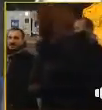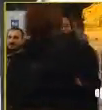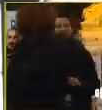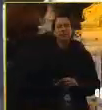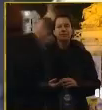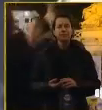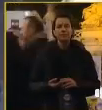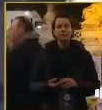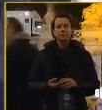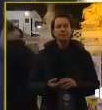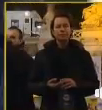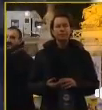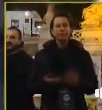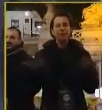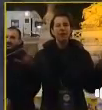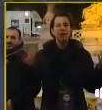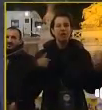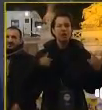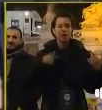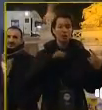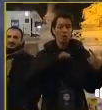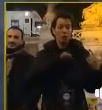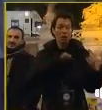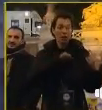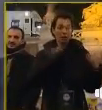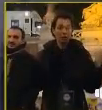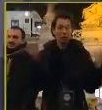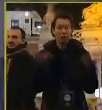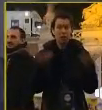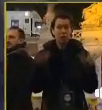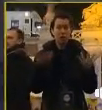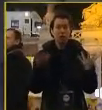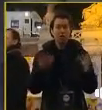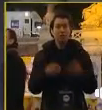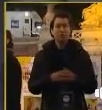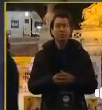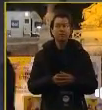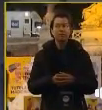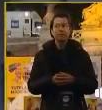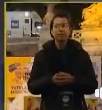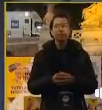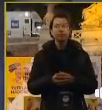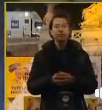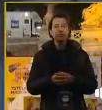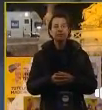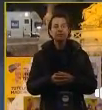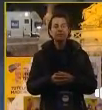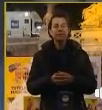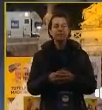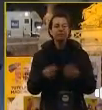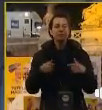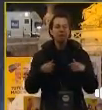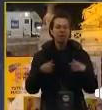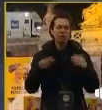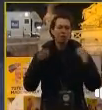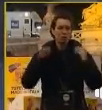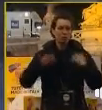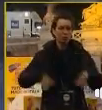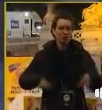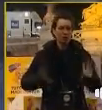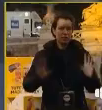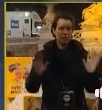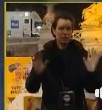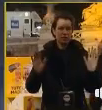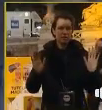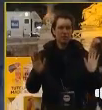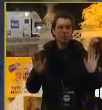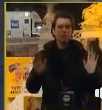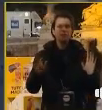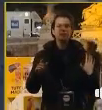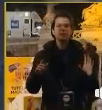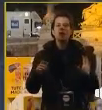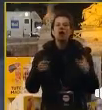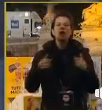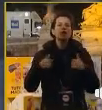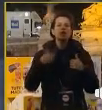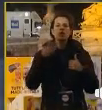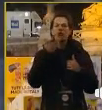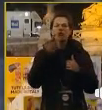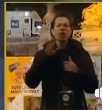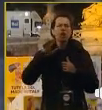Allora io credo che finisco, perché è giusto che io non prenda la scena a